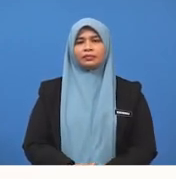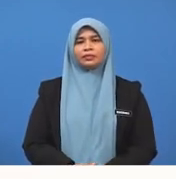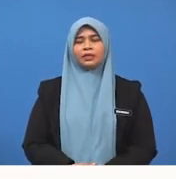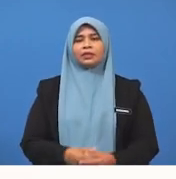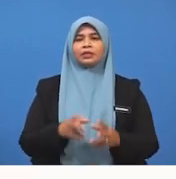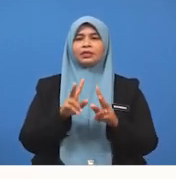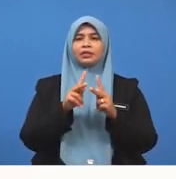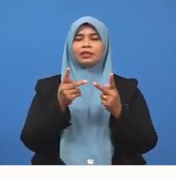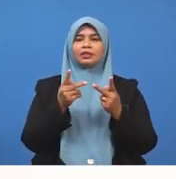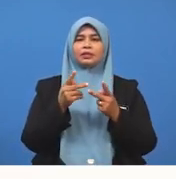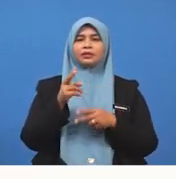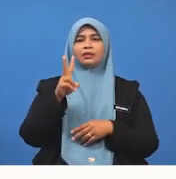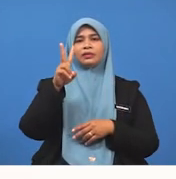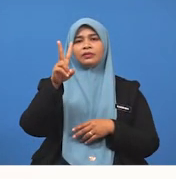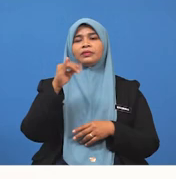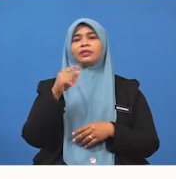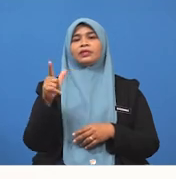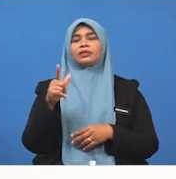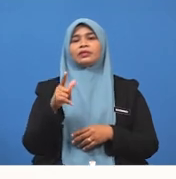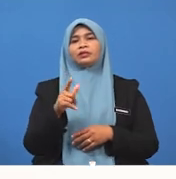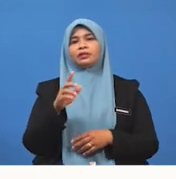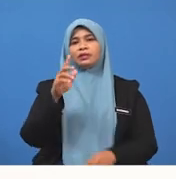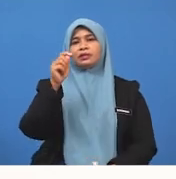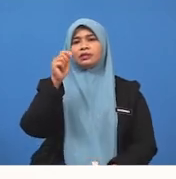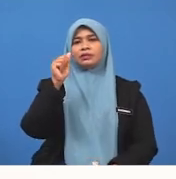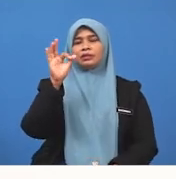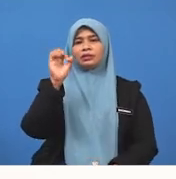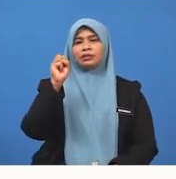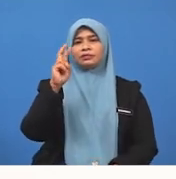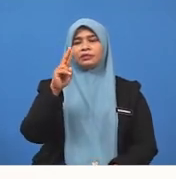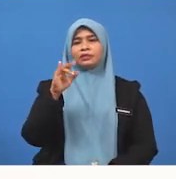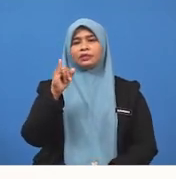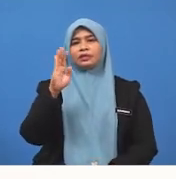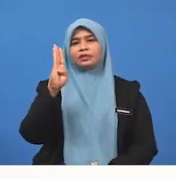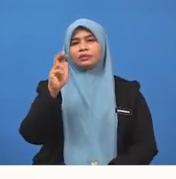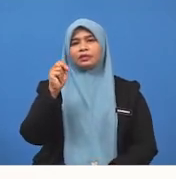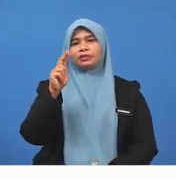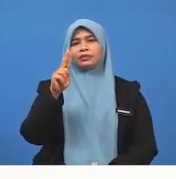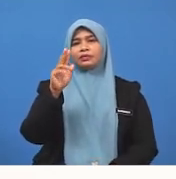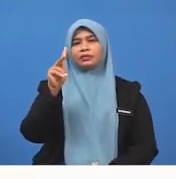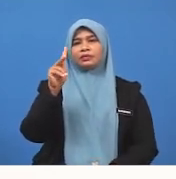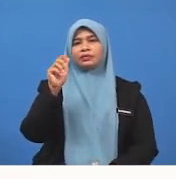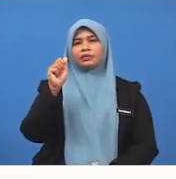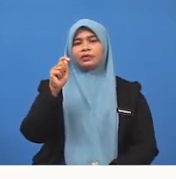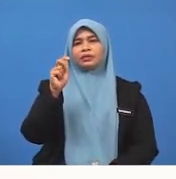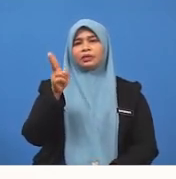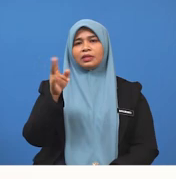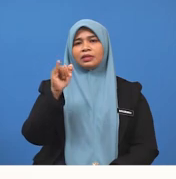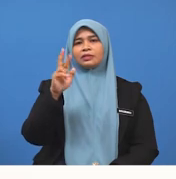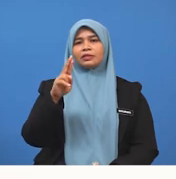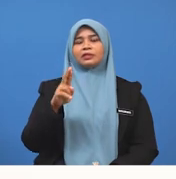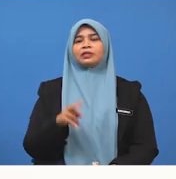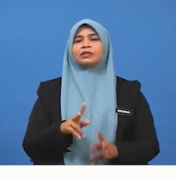kitab tafsir ke-20 ilah kitab tafsir Ibnu Katsir untuk makluman murid-murid